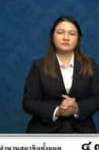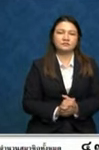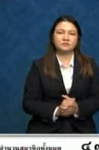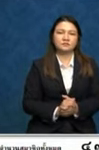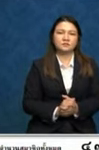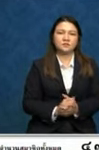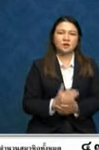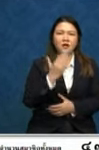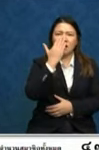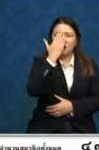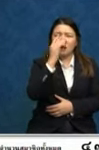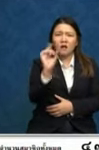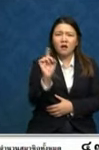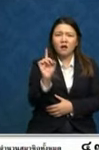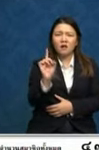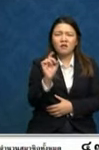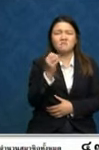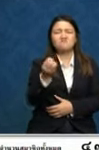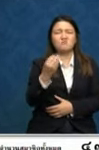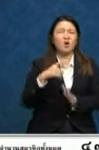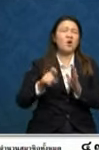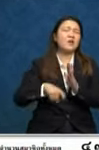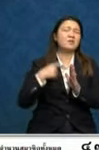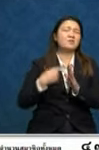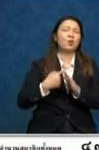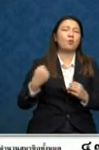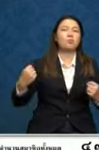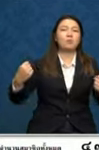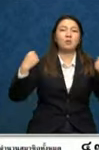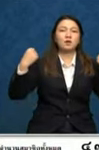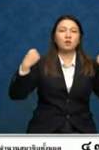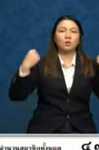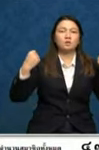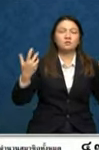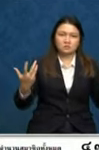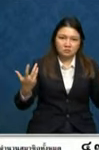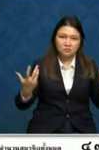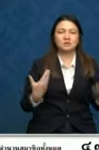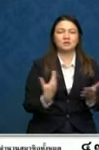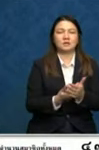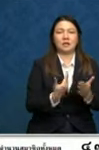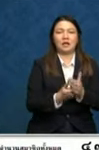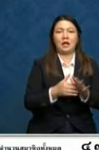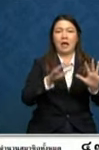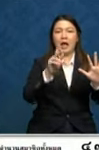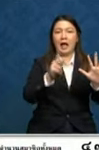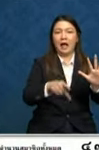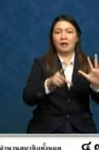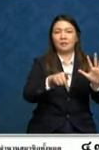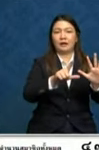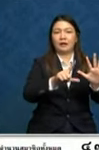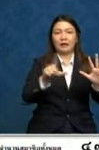เพื่ออะไรเพื่อความมั่นคงผมว่าอันนี้มันก็นี่เงิน 5,000 ล้านท่านประธานที่เคารพครับ